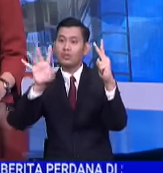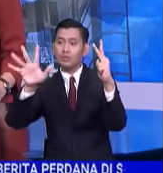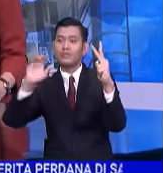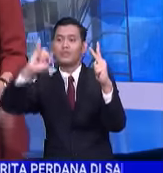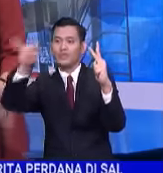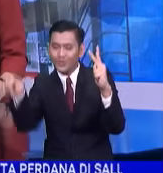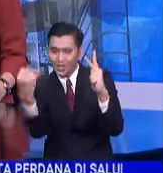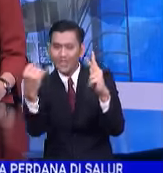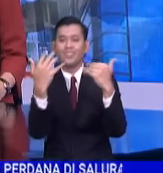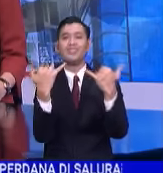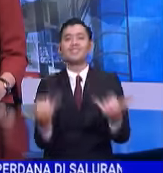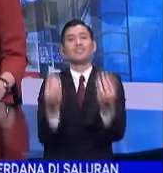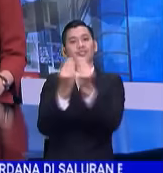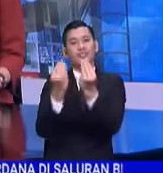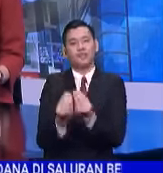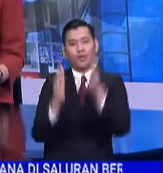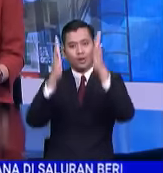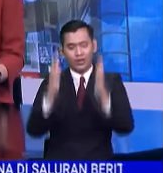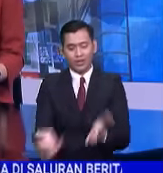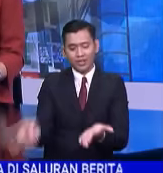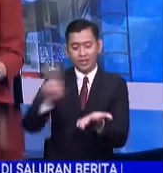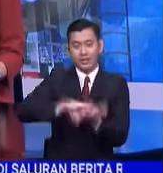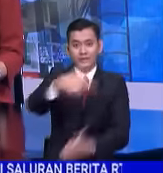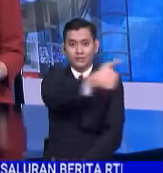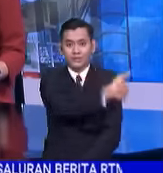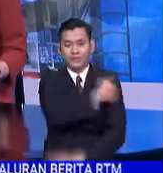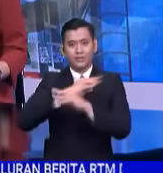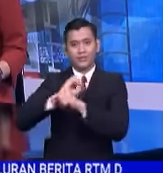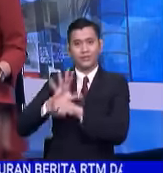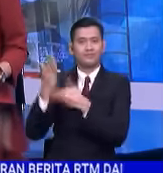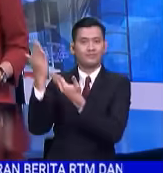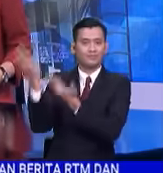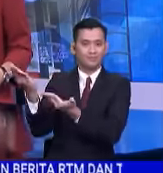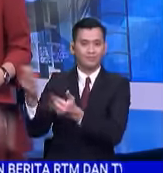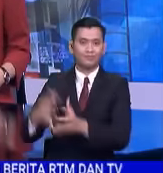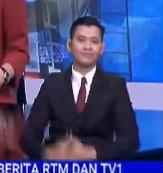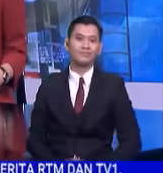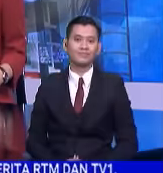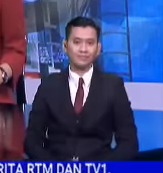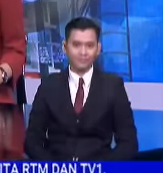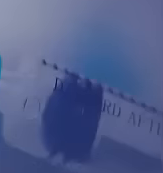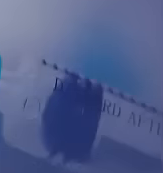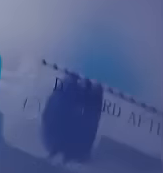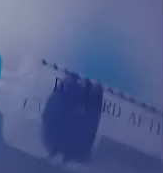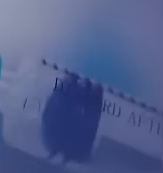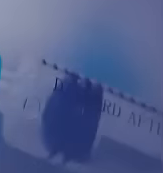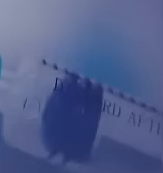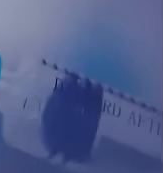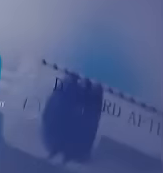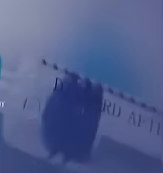juta. Berikut data harian vaksinasi COVID-19 mengikut negeri.